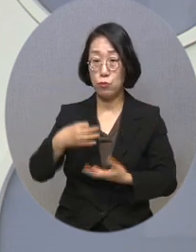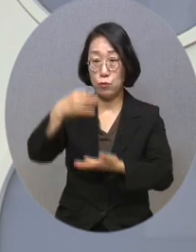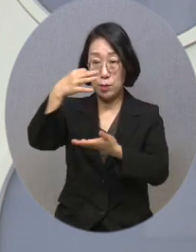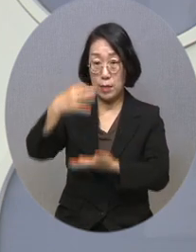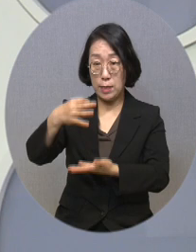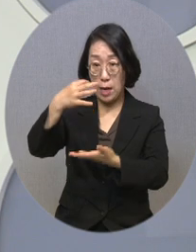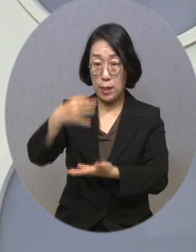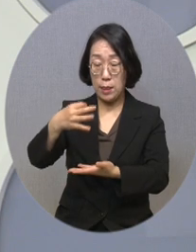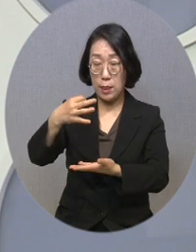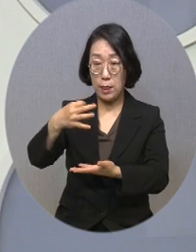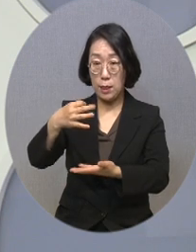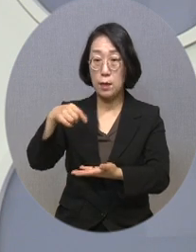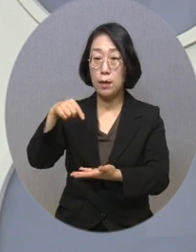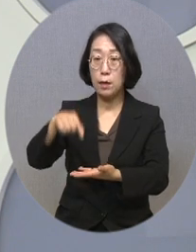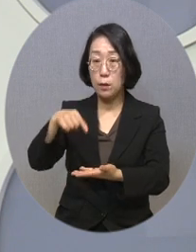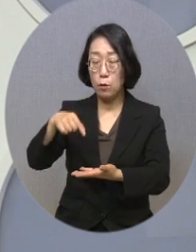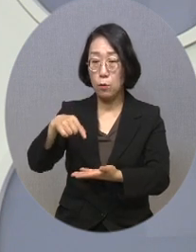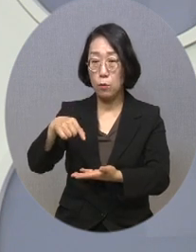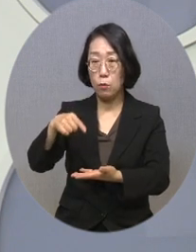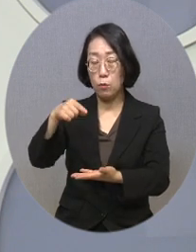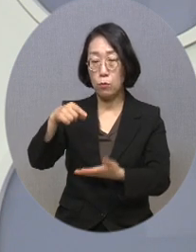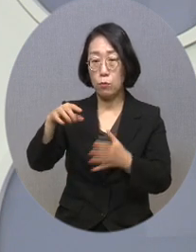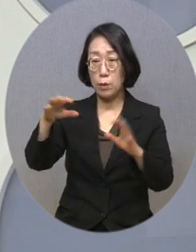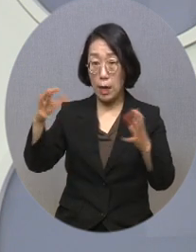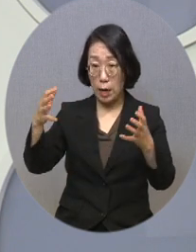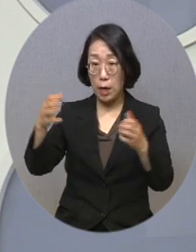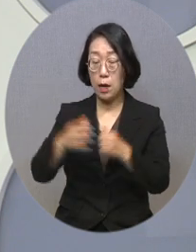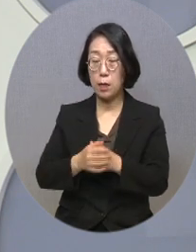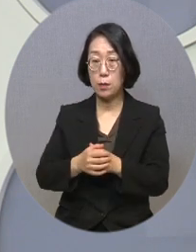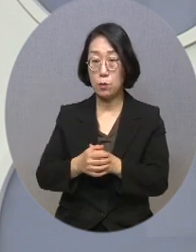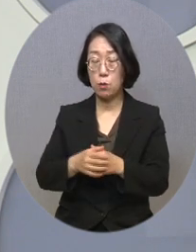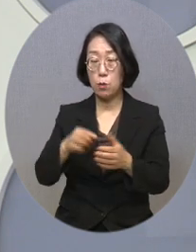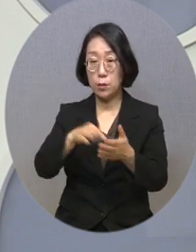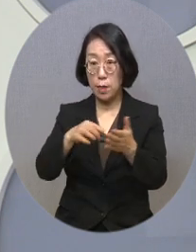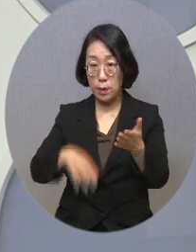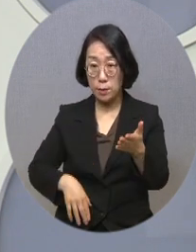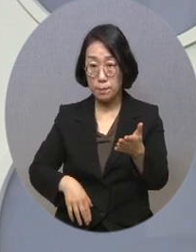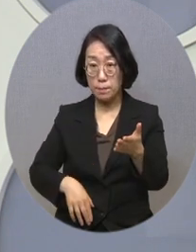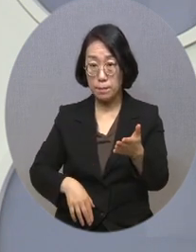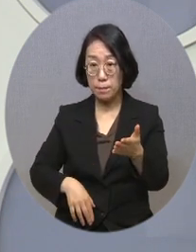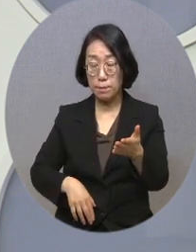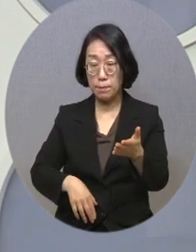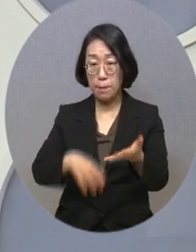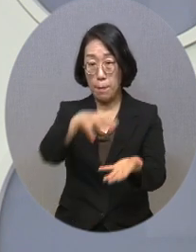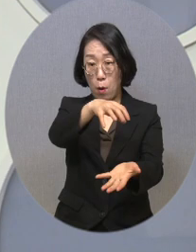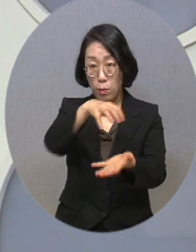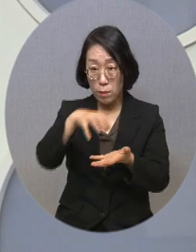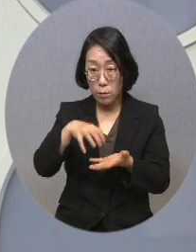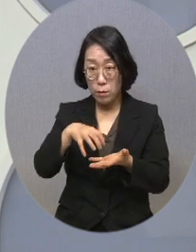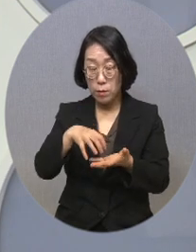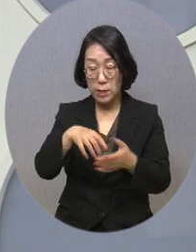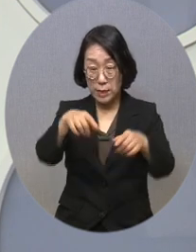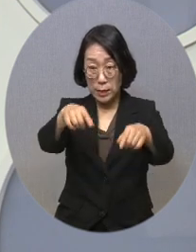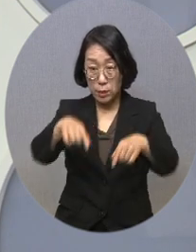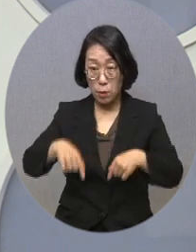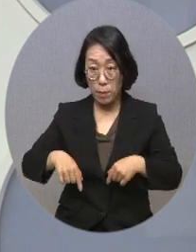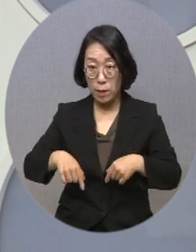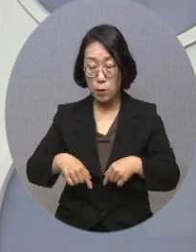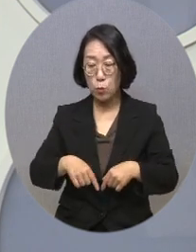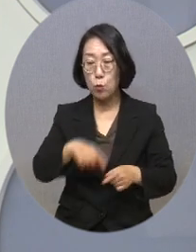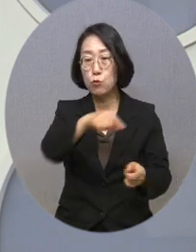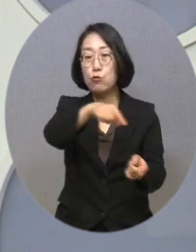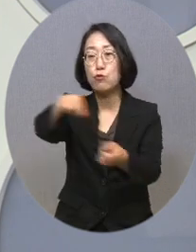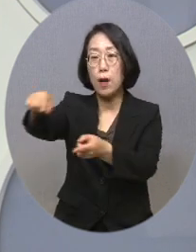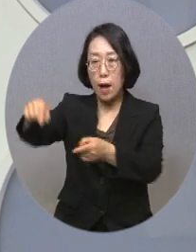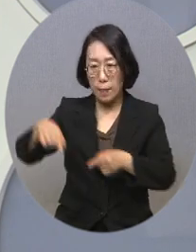대해서 이렇게 국가에서 납세자들과 직접 소통하지 않고 세무사를 통해서